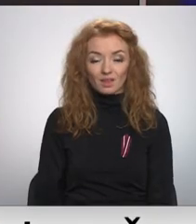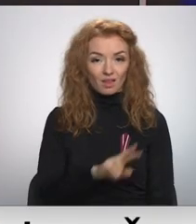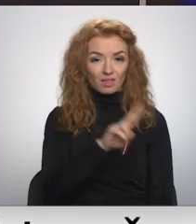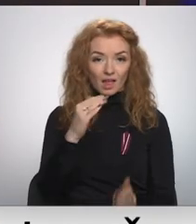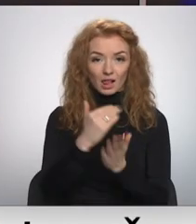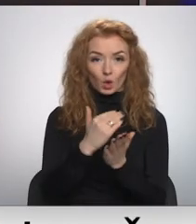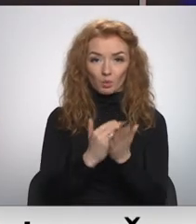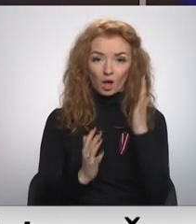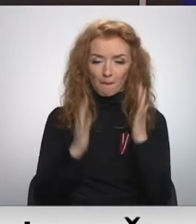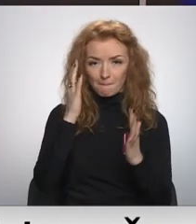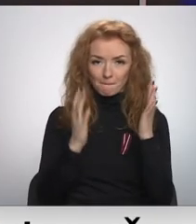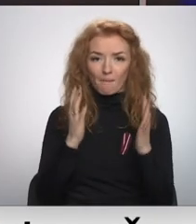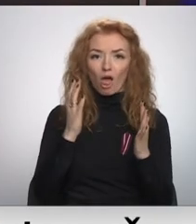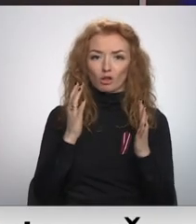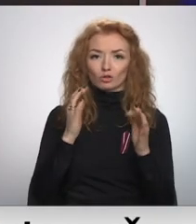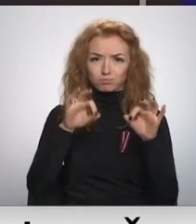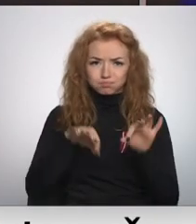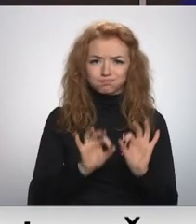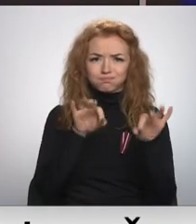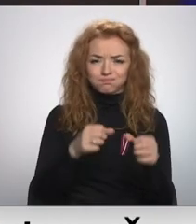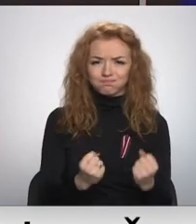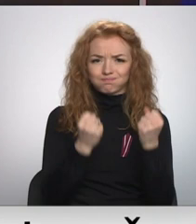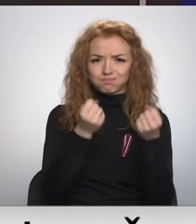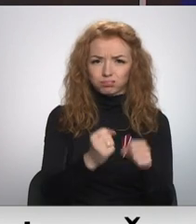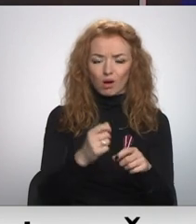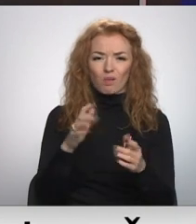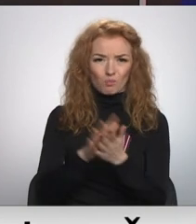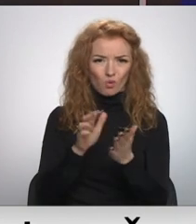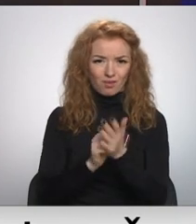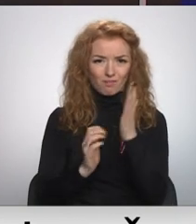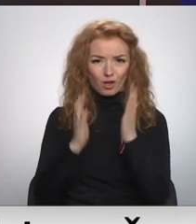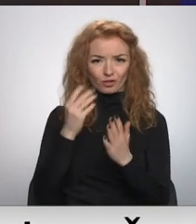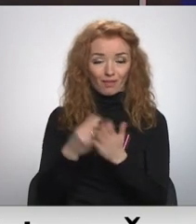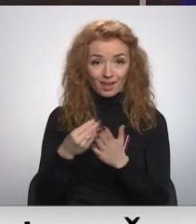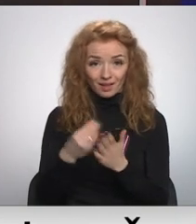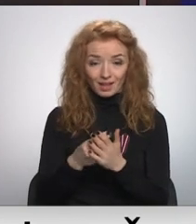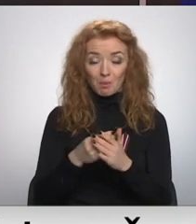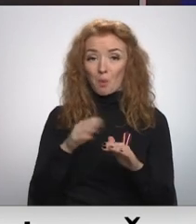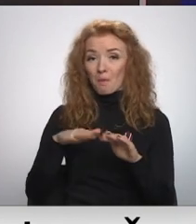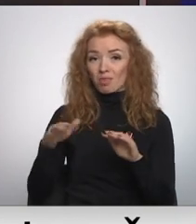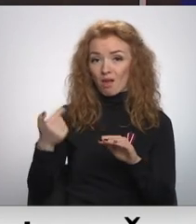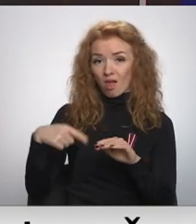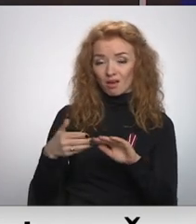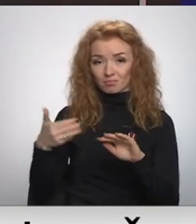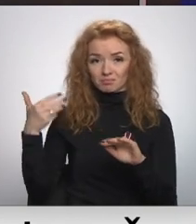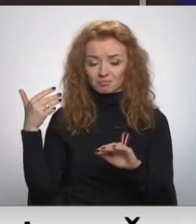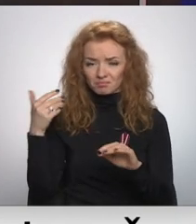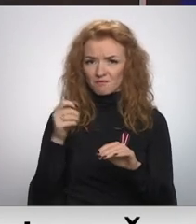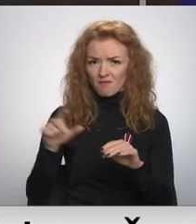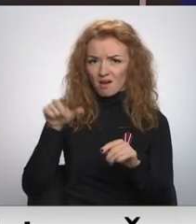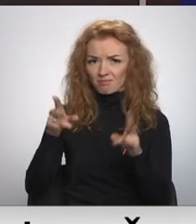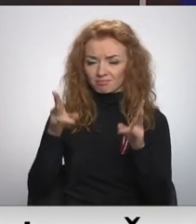Nelikumīga meža izbraukāšana ar mehanizētiem transporta līdzekļiem un dabas vērtību bojāšana pēdējos gados likumsargu redzeslokā nonākusi diezgan